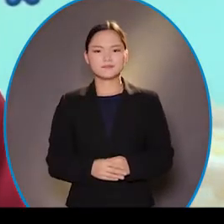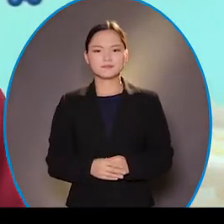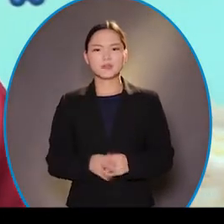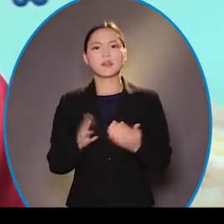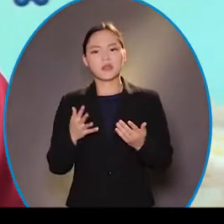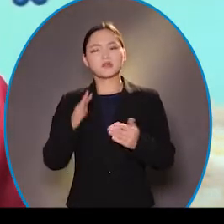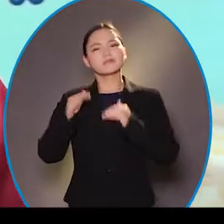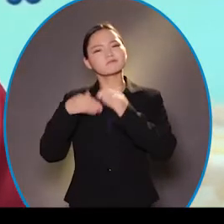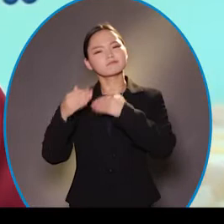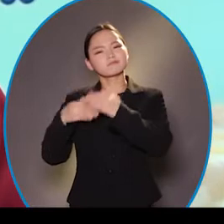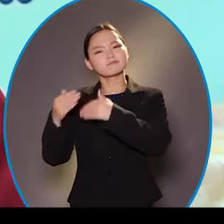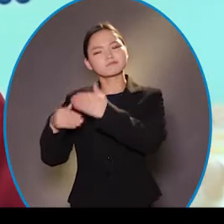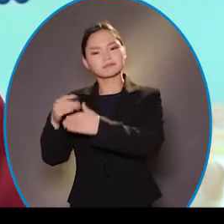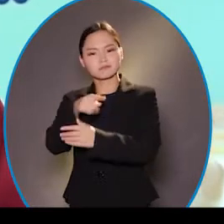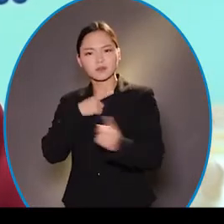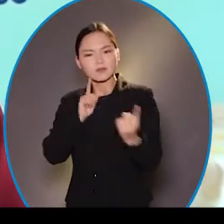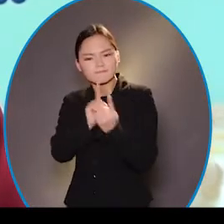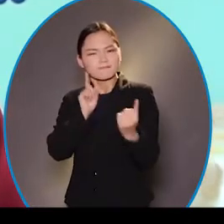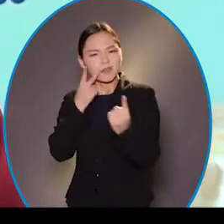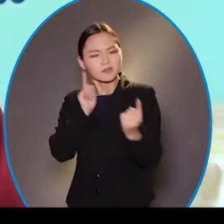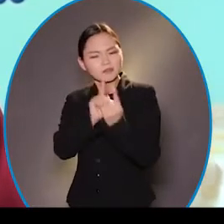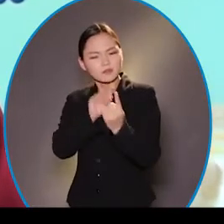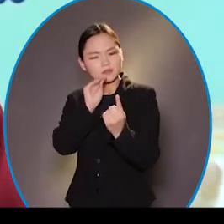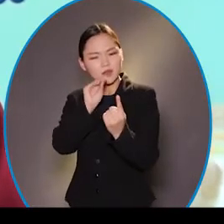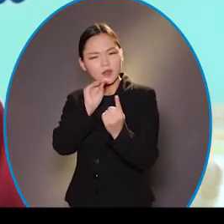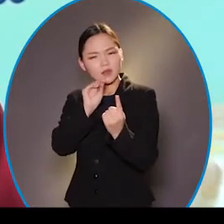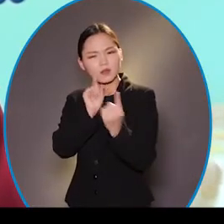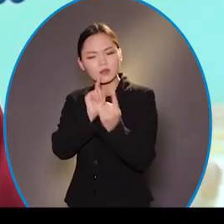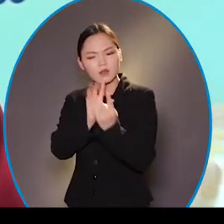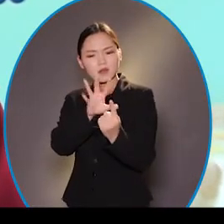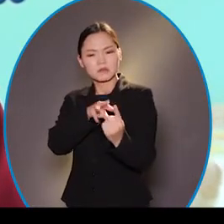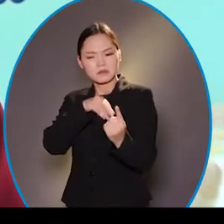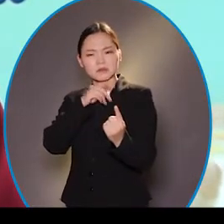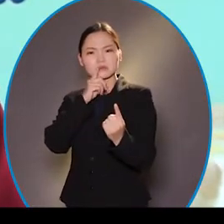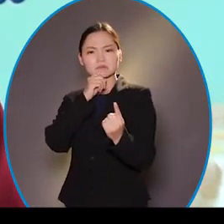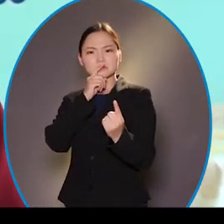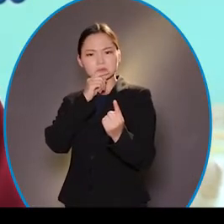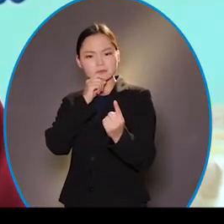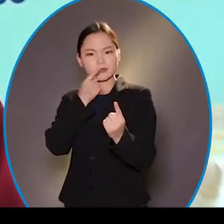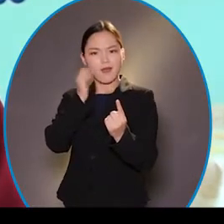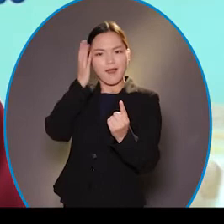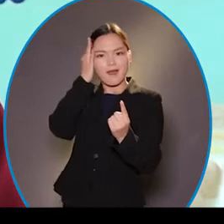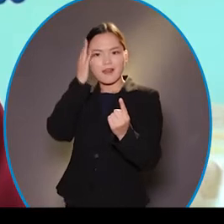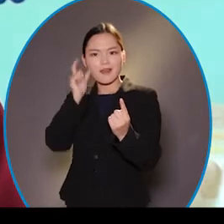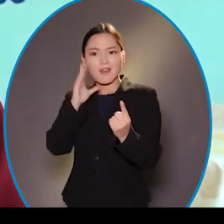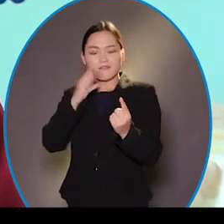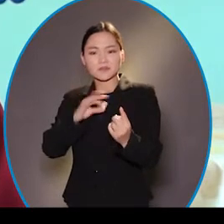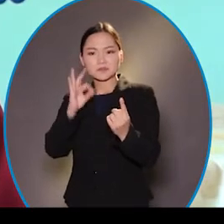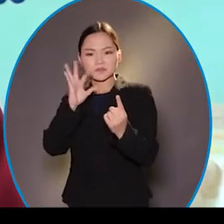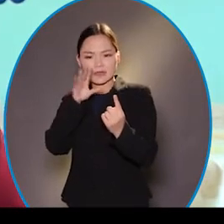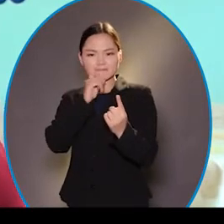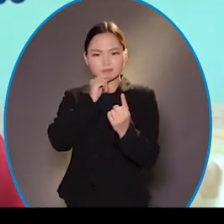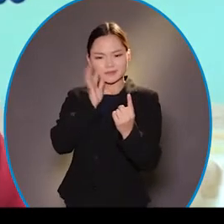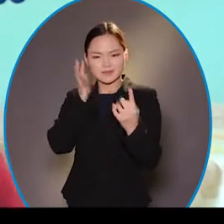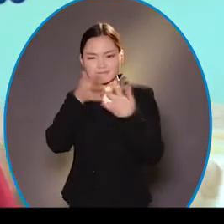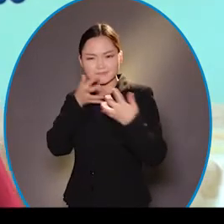Тэгээд яг явцсан дунд ингээд өөр хүүхэд ингээд тулаад ингээд ажиллаад ирэхээр тэгээд бас арга ивэ олоод тэгээд цаашдаа